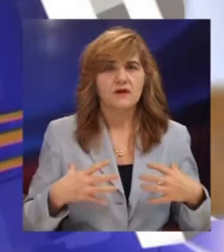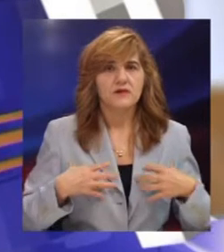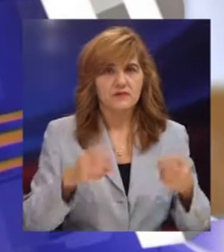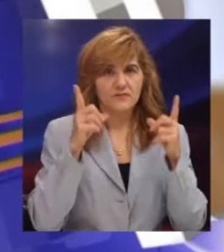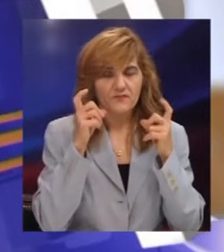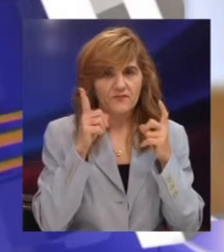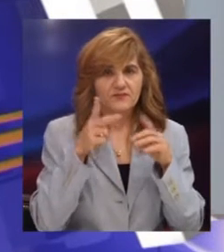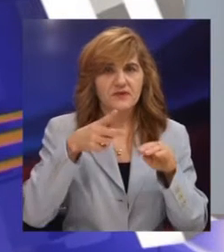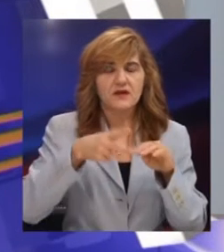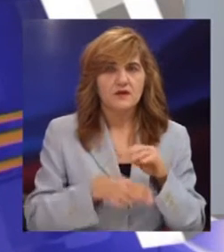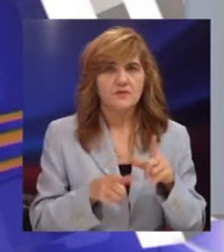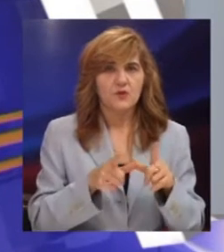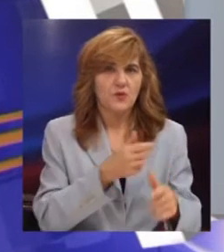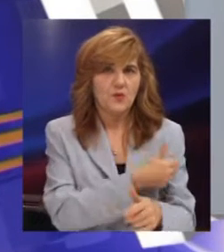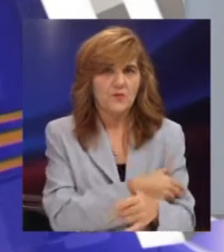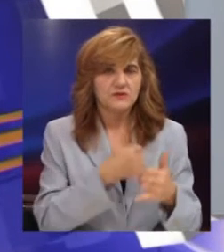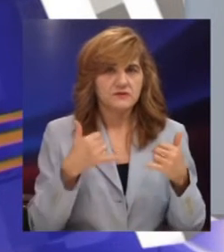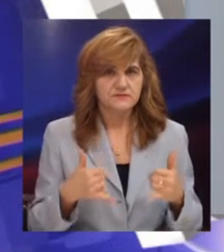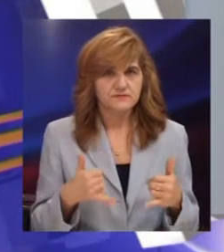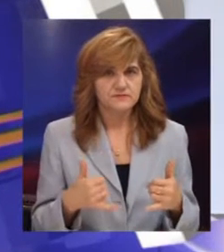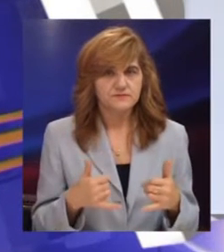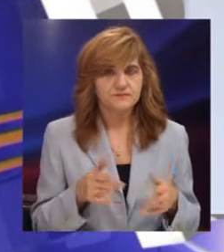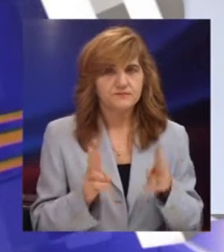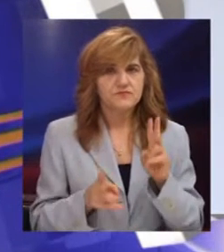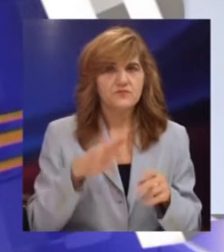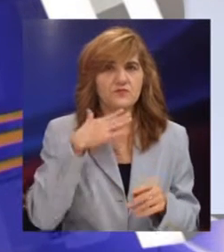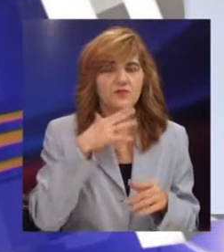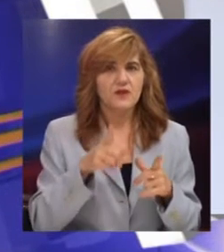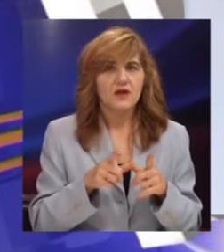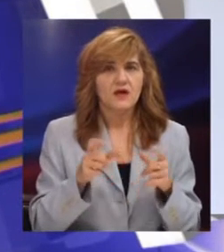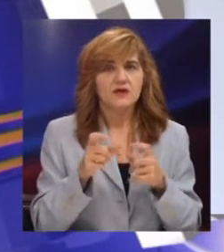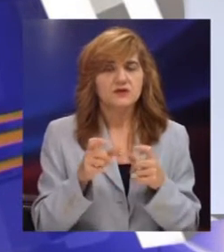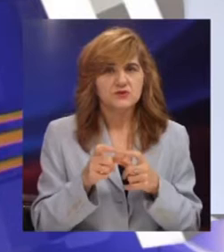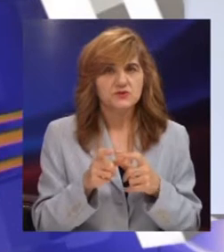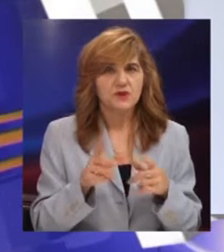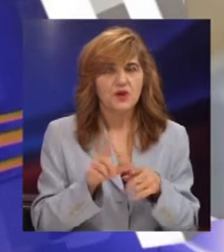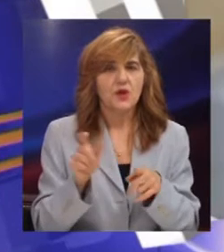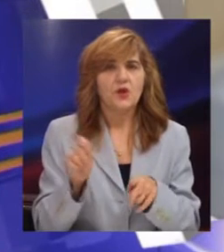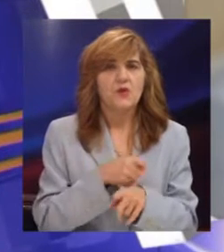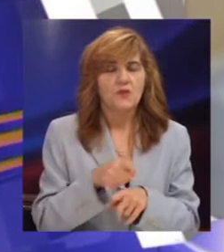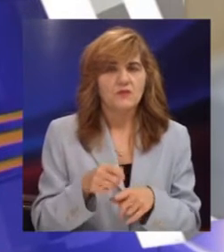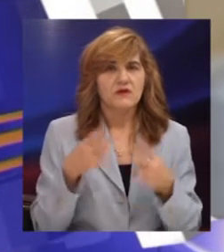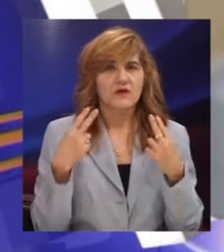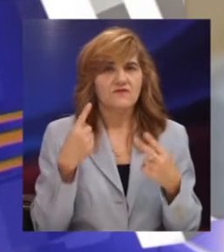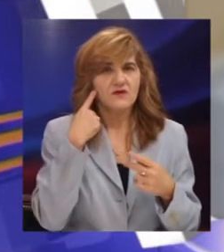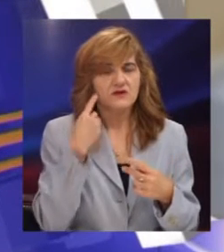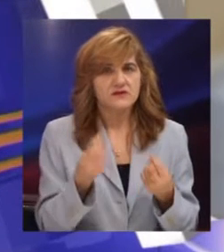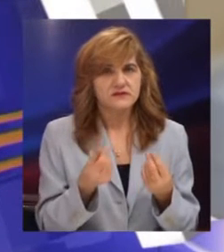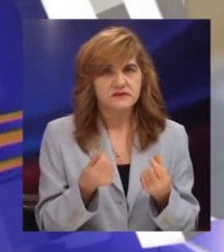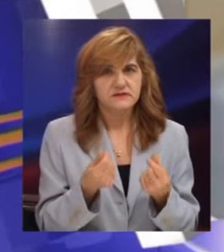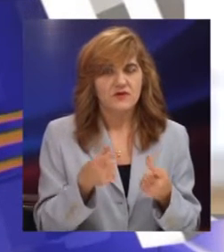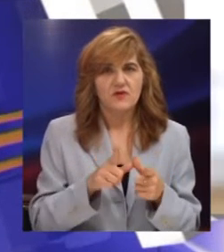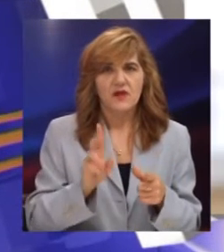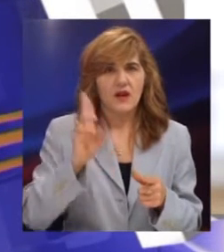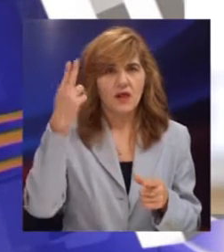mamografu trenutno su obustavljeni pregledi u opštoj bolnici. Prema rečima PR-a opšte bolnice Suzane Obradović, za popravku su neophodna